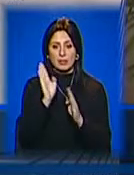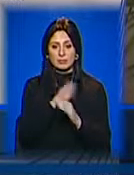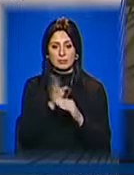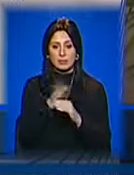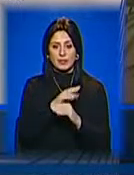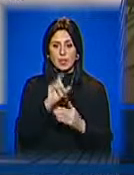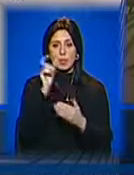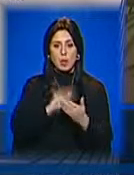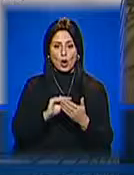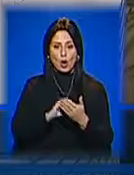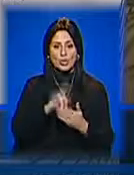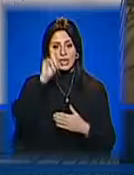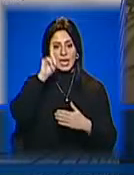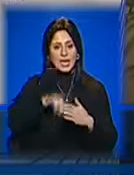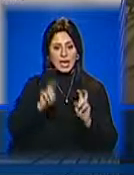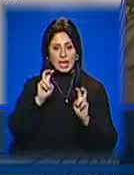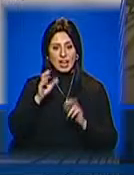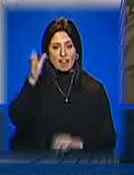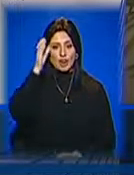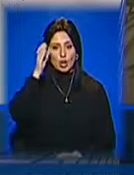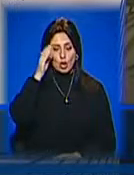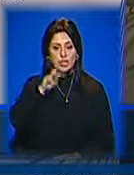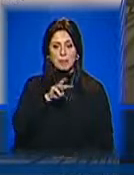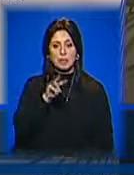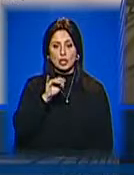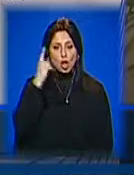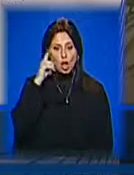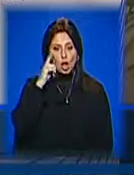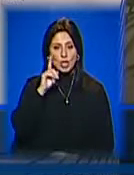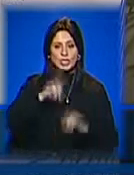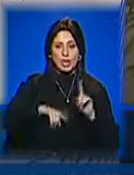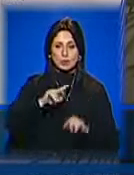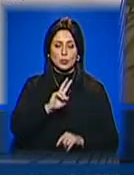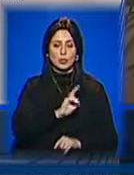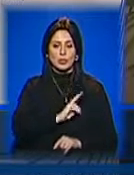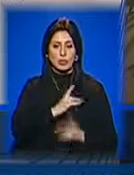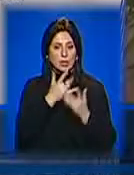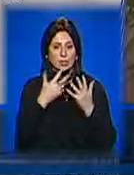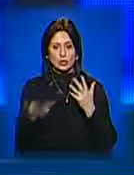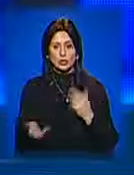როგორც არის პოეზია, რელიგია, ფილოსოფია, მითოლოგია, სამშობლო, სიყვარული და